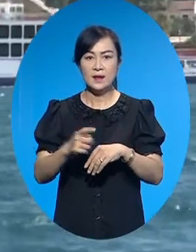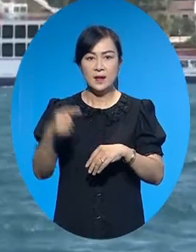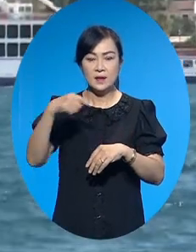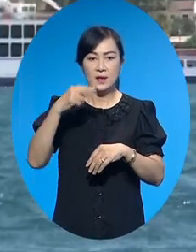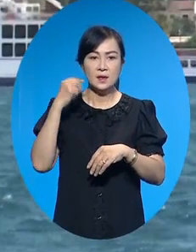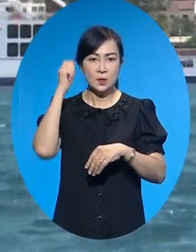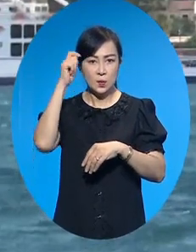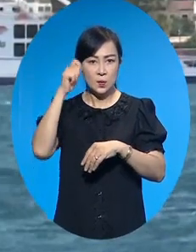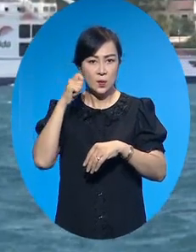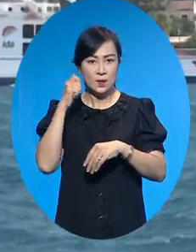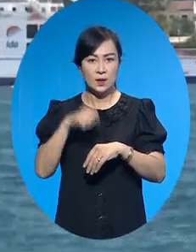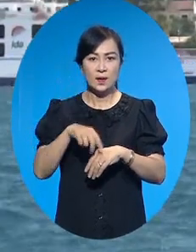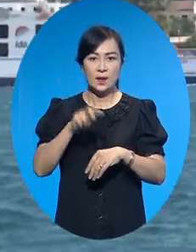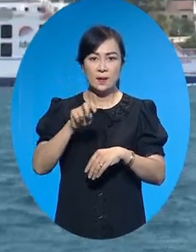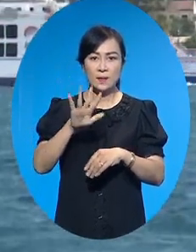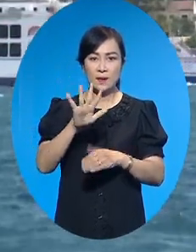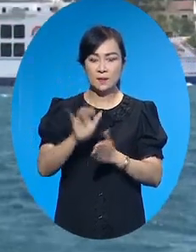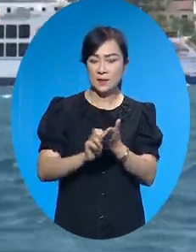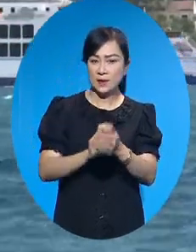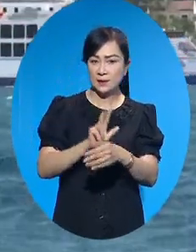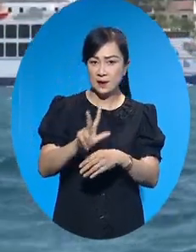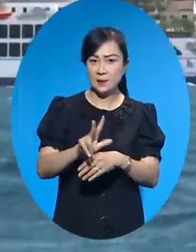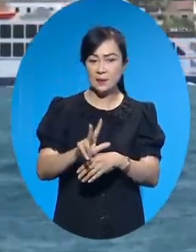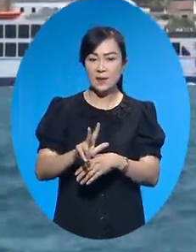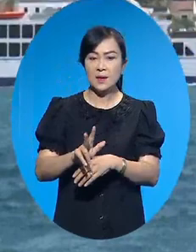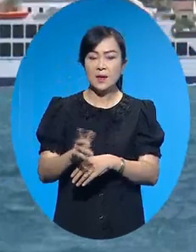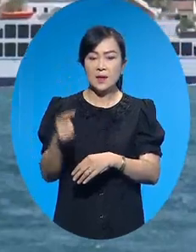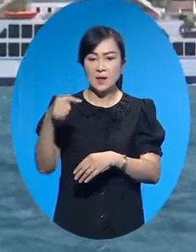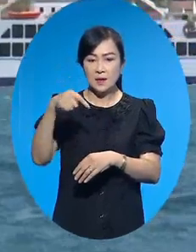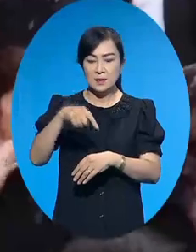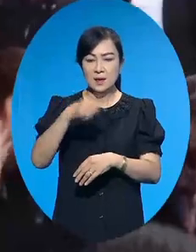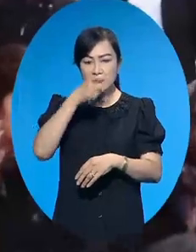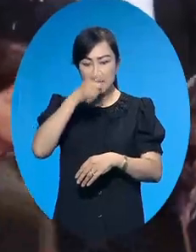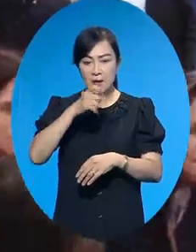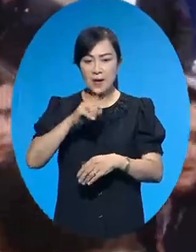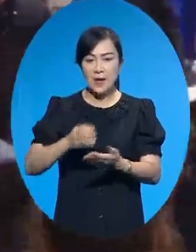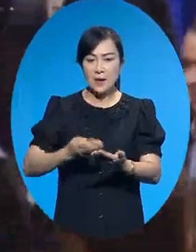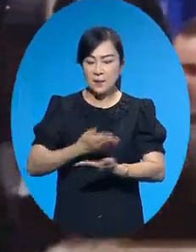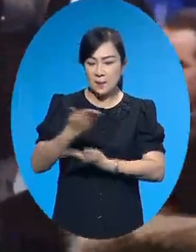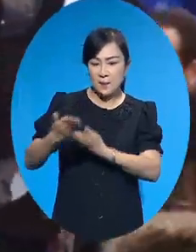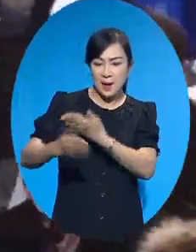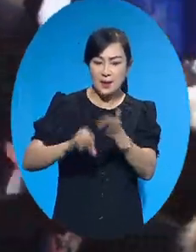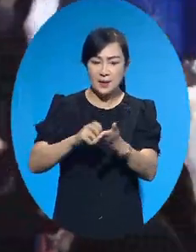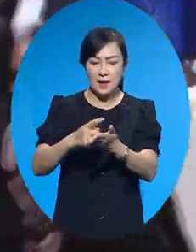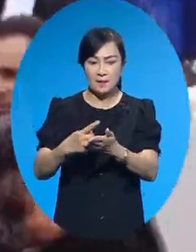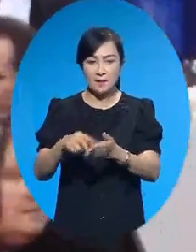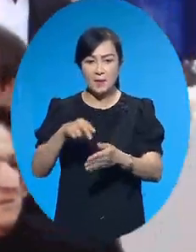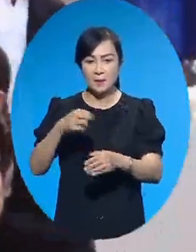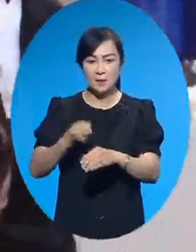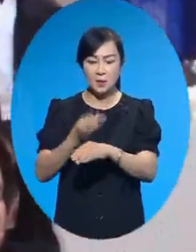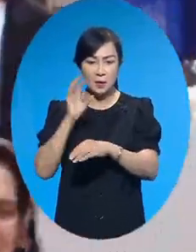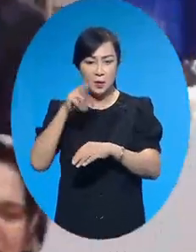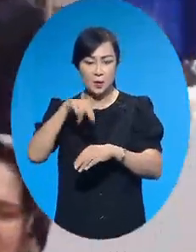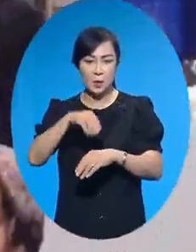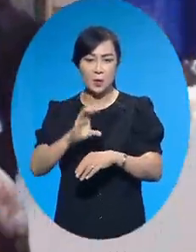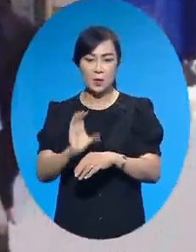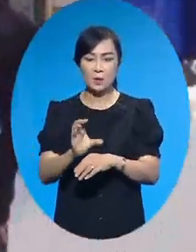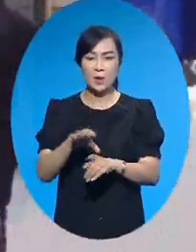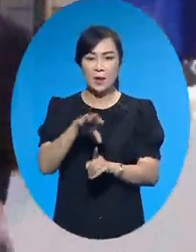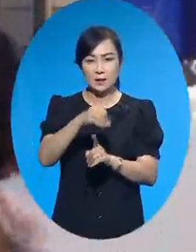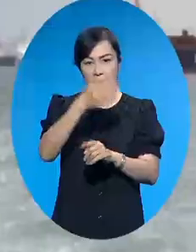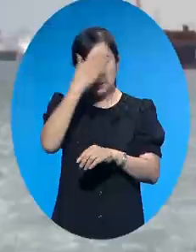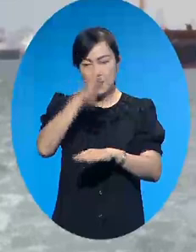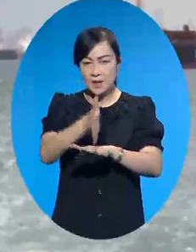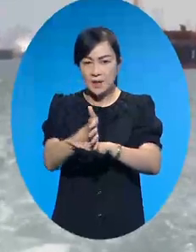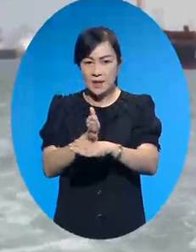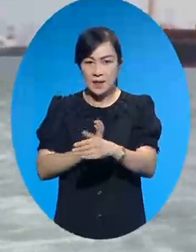đến Ukraine trong ngày 25 tháng 8 và tiếp đó sẽ đến Nga để bàn về giải pháp khôi phục thỏa thuận xuất khẩu ngũ cốc. Một số nguồn tin cho biết nhiều khả